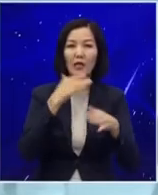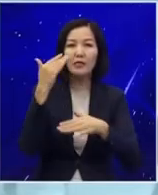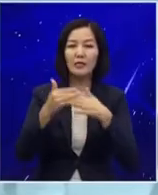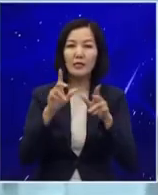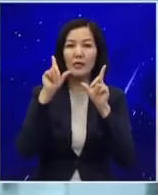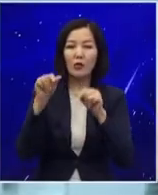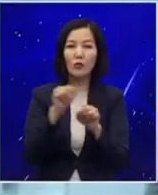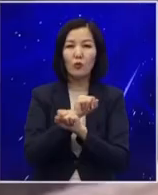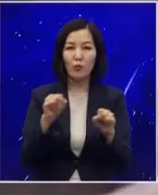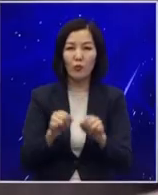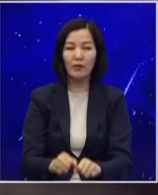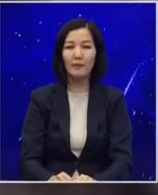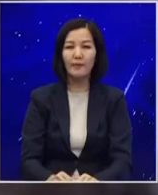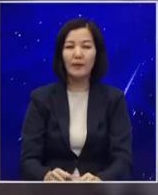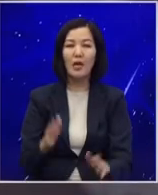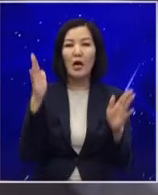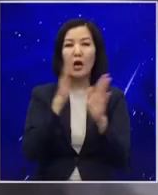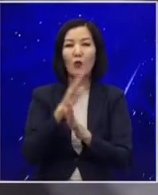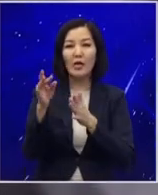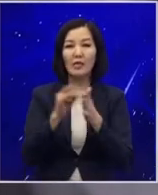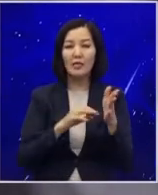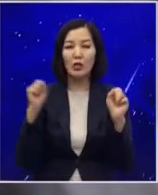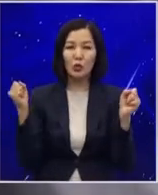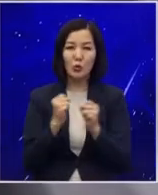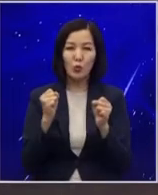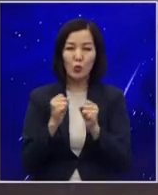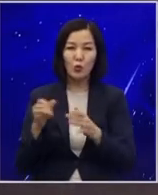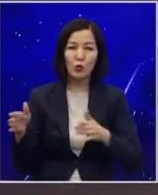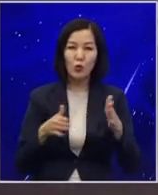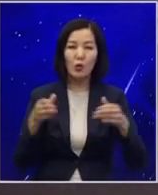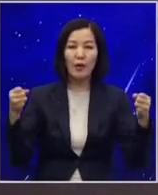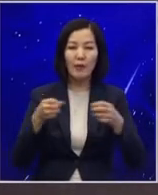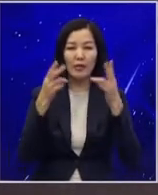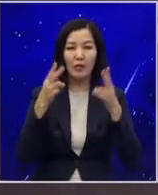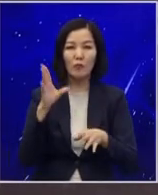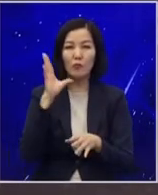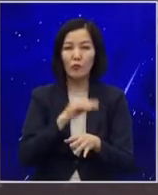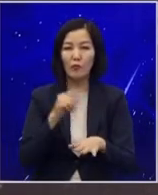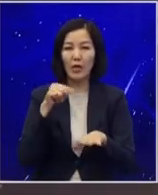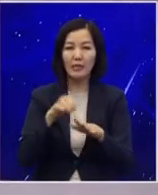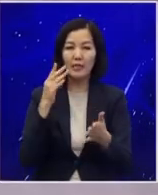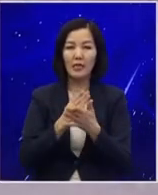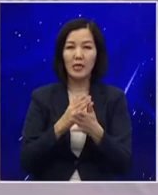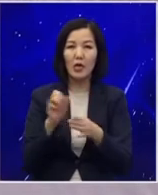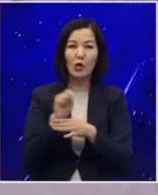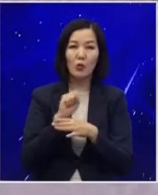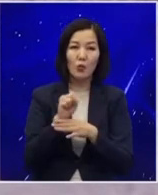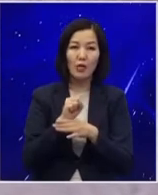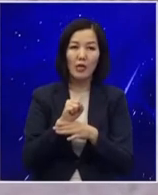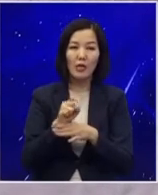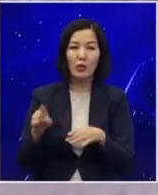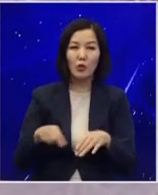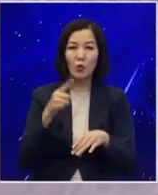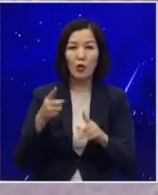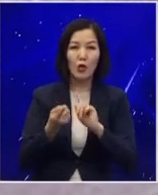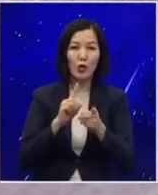кеңес береді. Күн райының кез суыту жол апаттарының көбеюіне әсер етті. Жүргізушілердің көбі дөңгелегіне қыстық шина салып